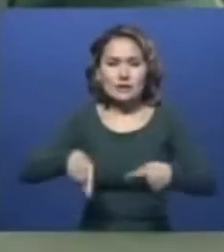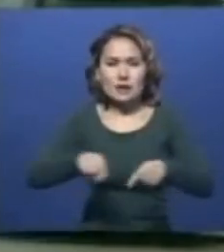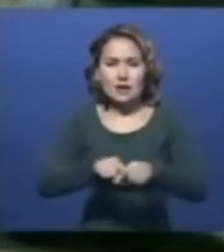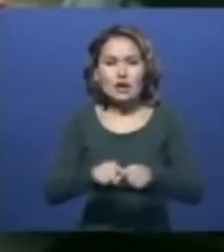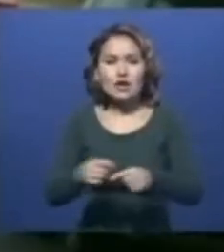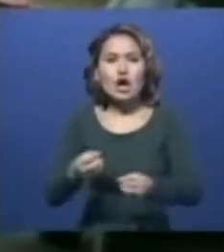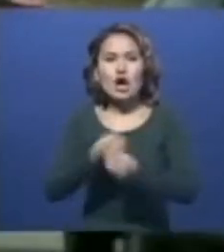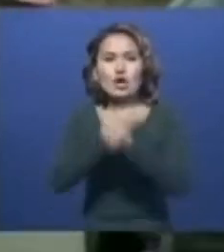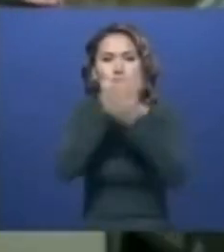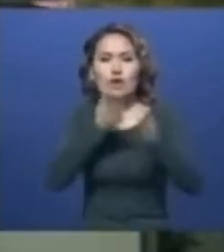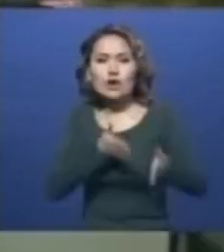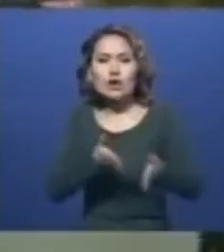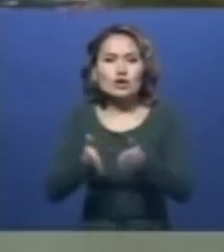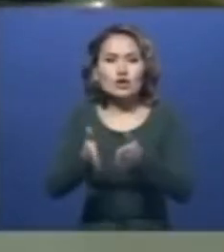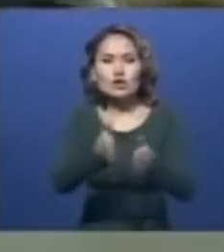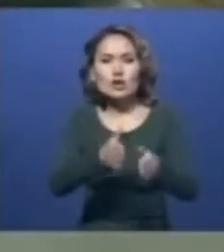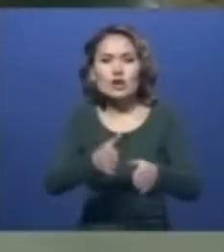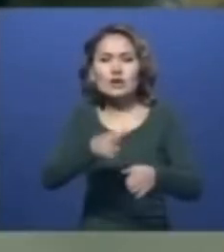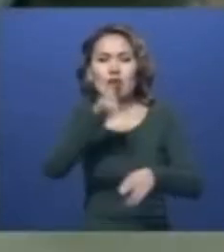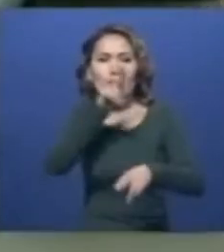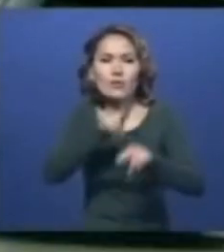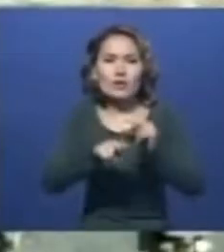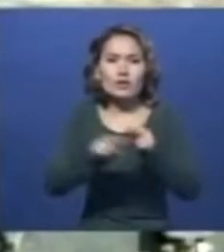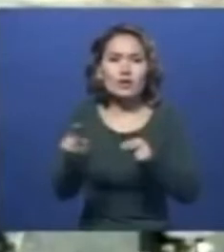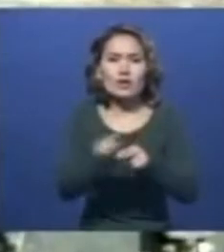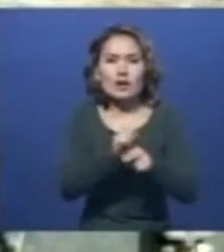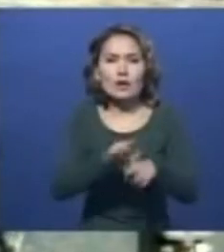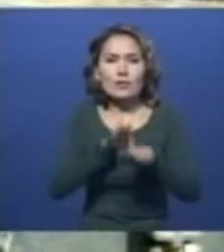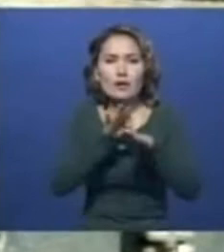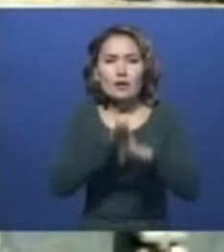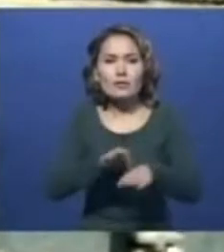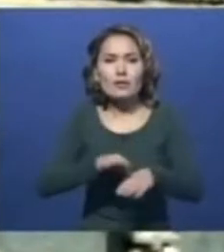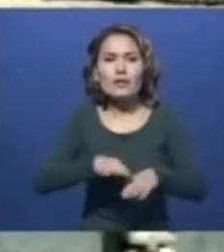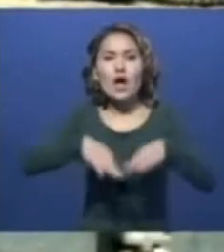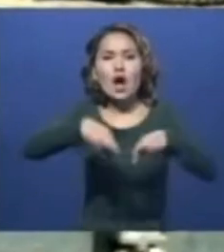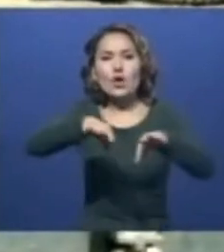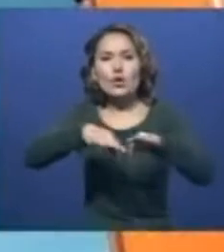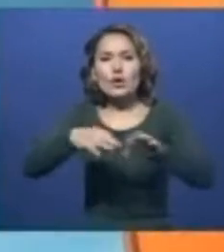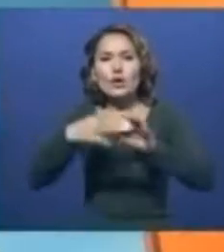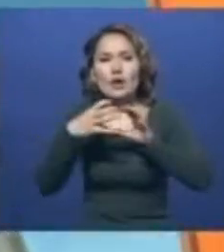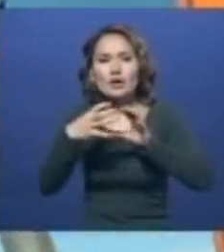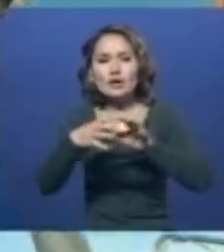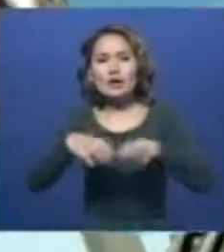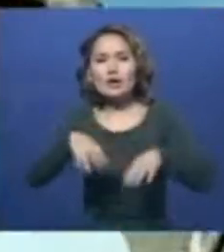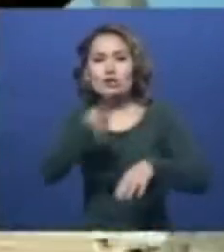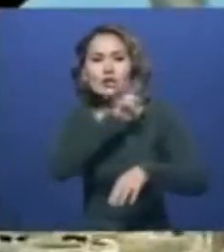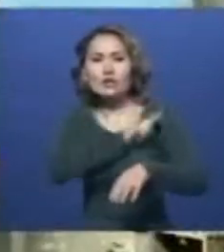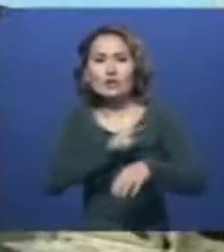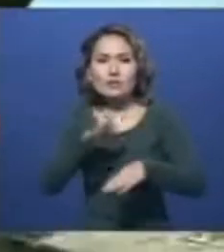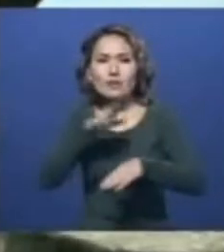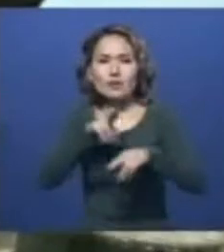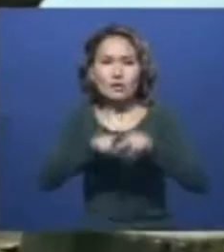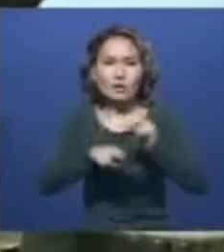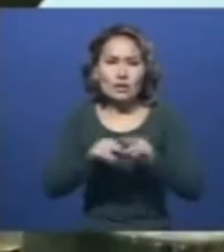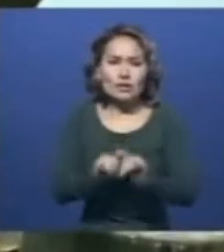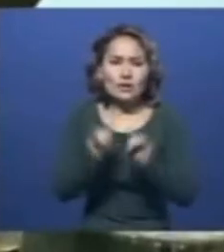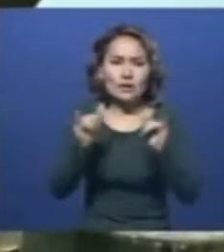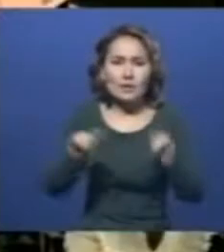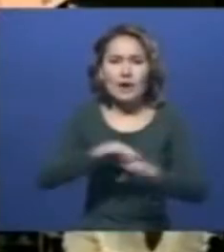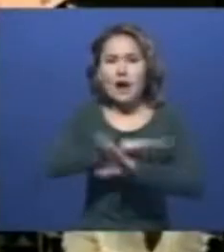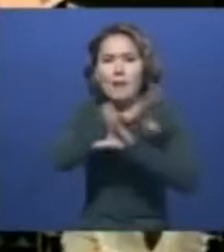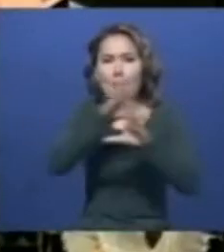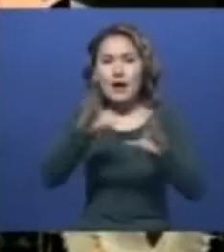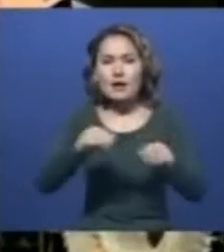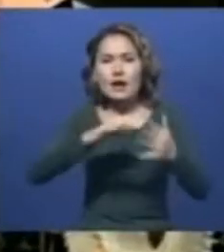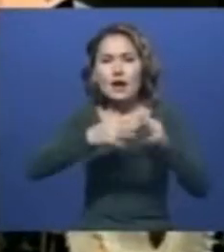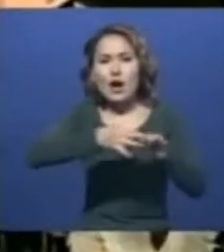еліміздегі жолдарды жүйелеуден басталу керек. Бірінші кезекте көліктік логистикалық инфрақұрылымды дамыту аса маңызды. Өз сөзінде президент барлық аймақтар күре